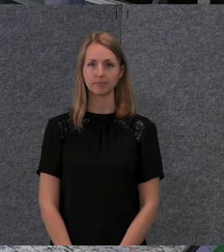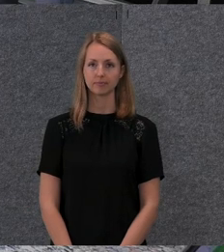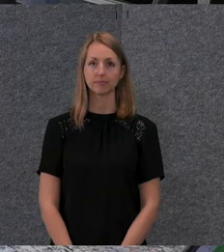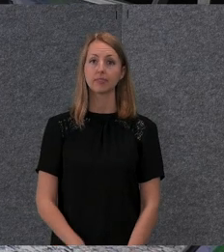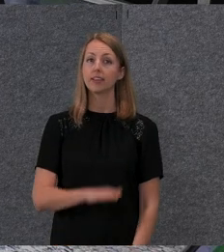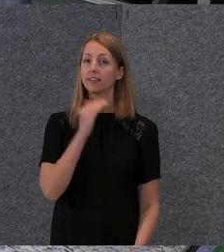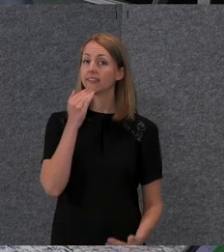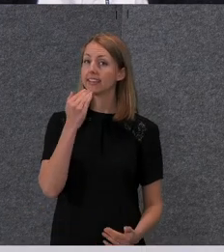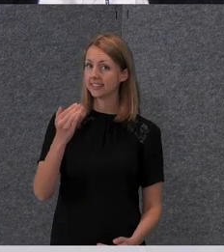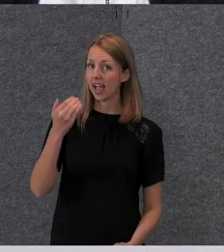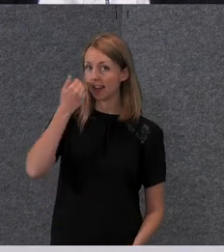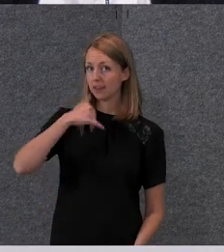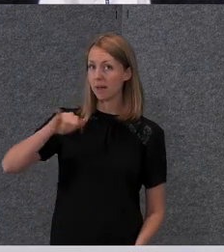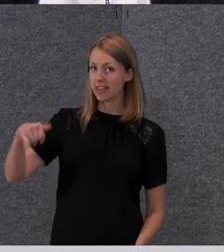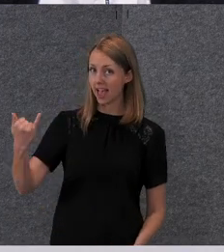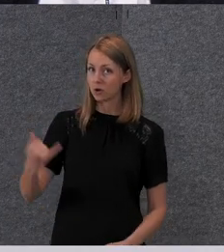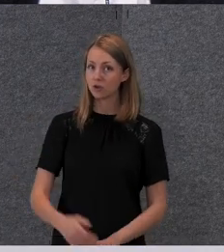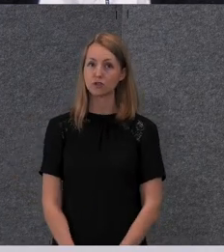Vielen Dank, lieber Janosch.